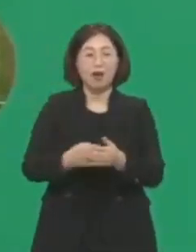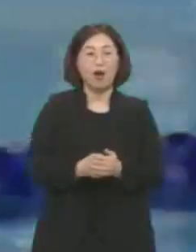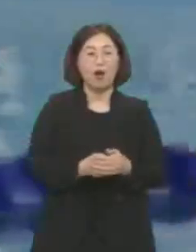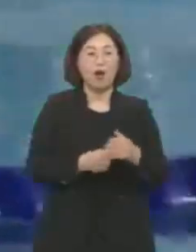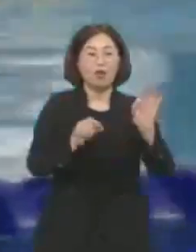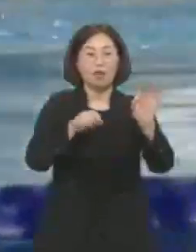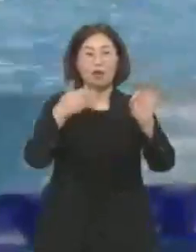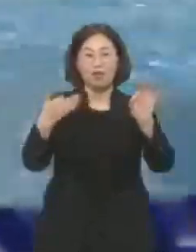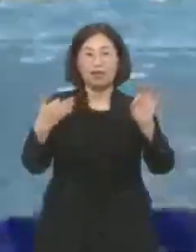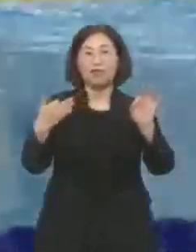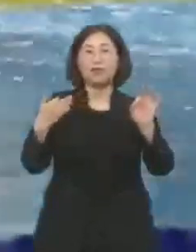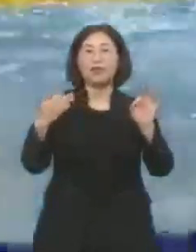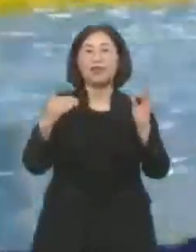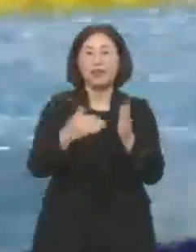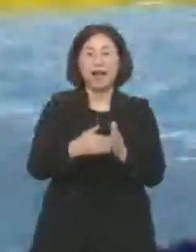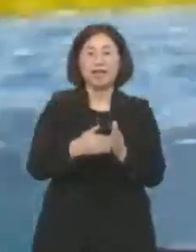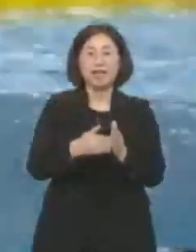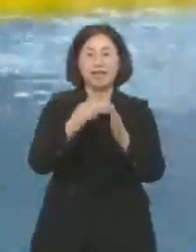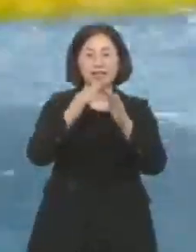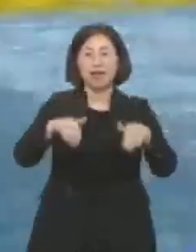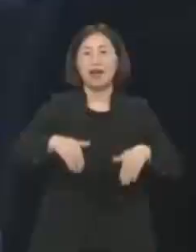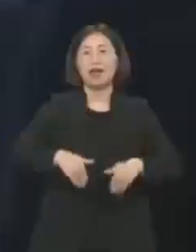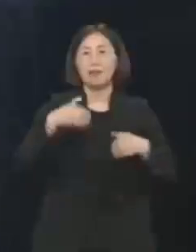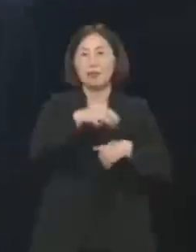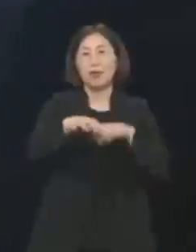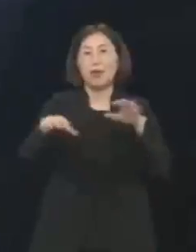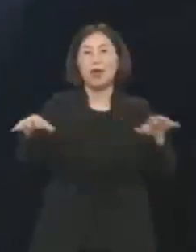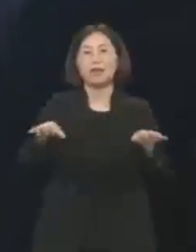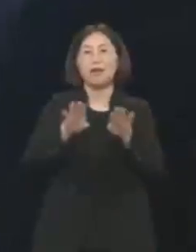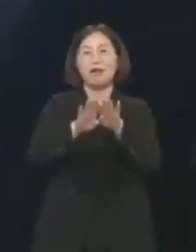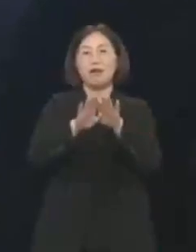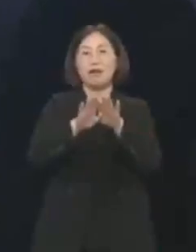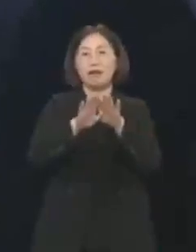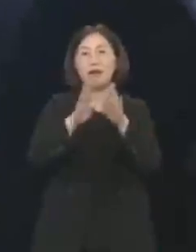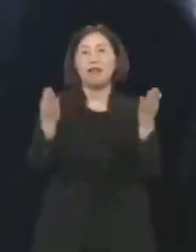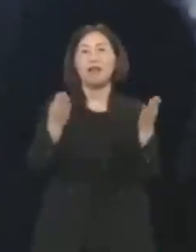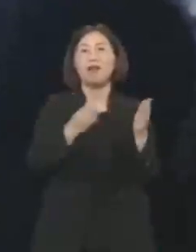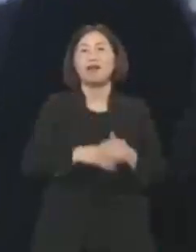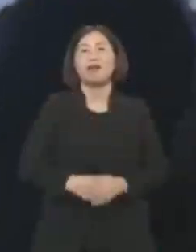19일까지 전라남도 일원에서 열전을 이어갑니다. TJB 양정진입니다.